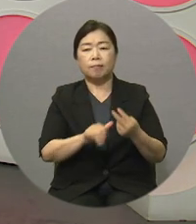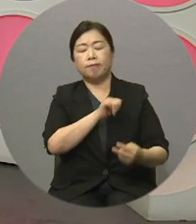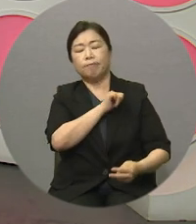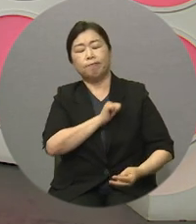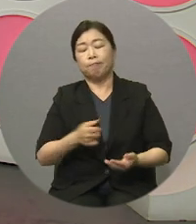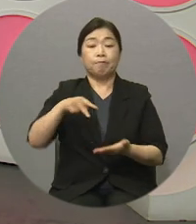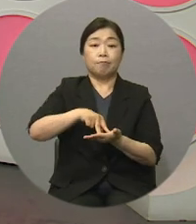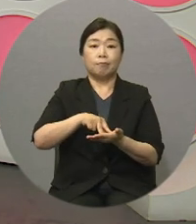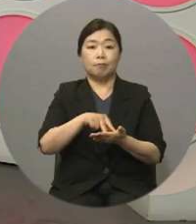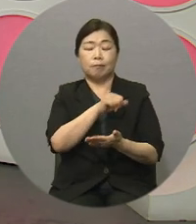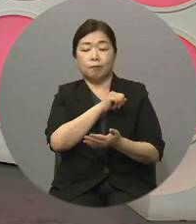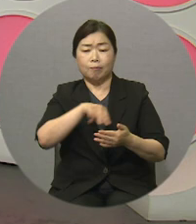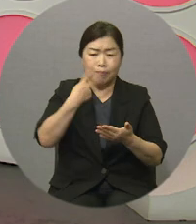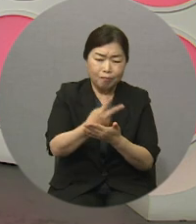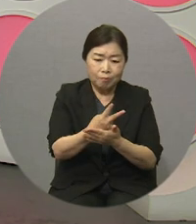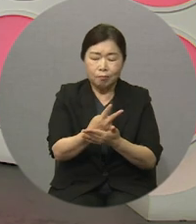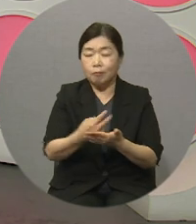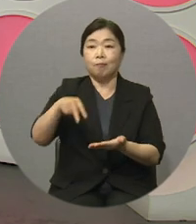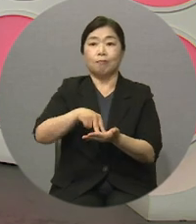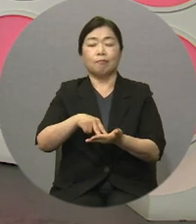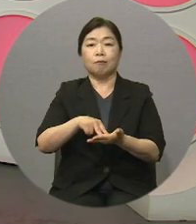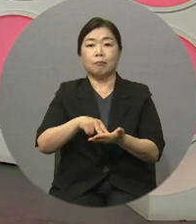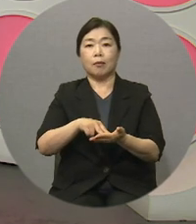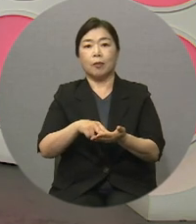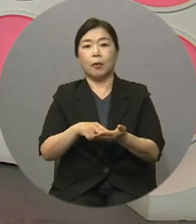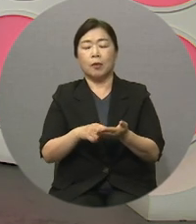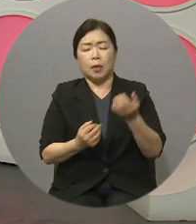듯 벌떡 일어나던 엄마였습니다.